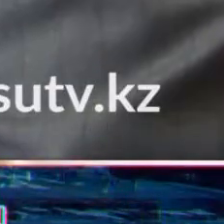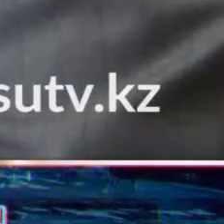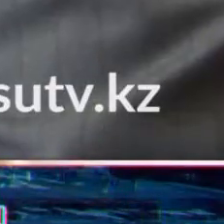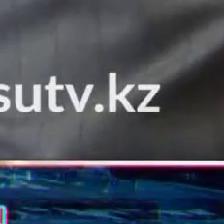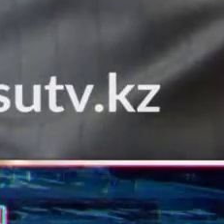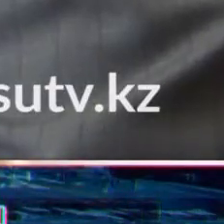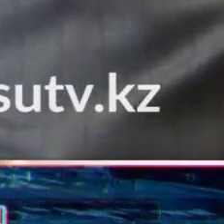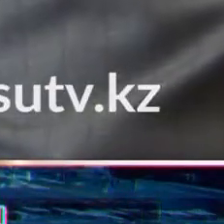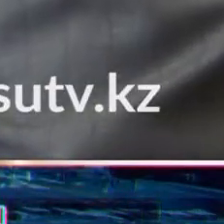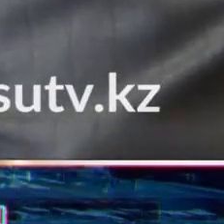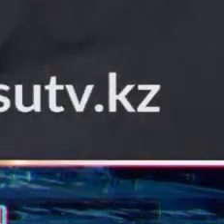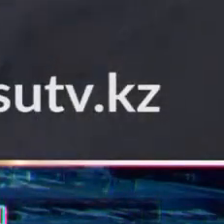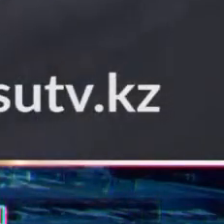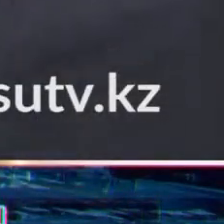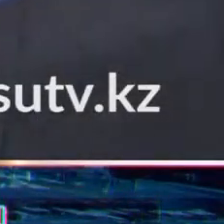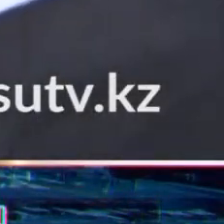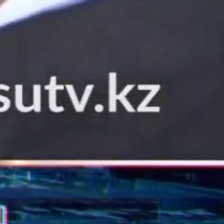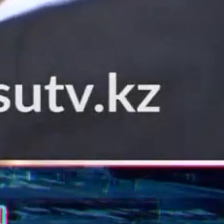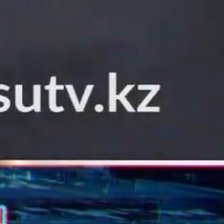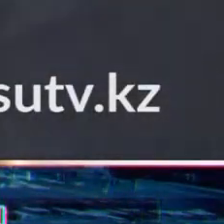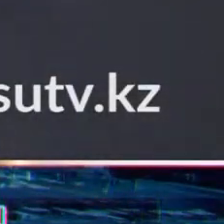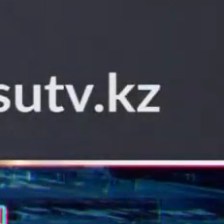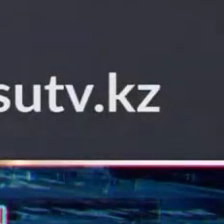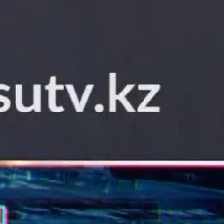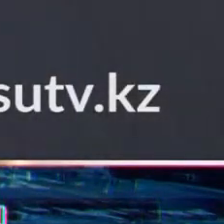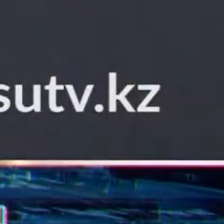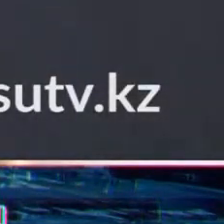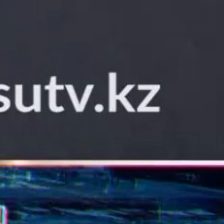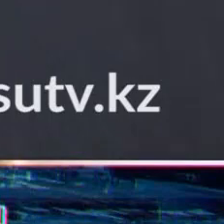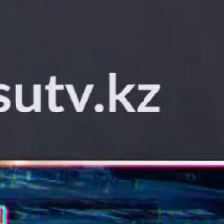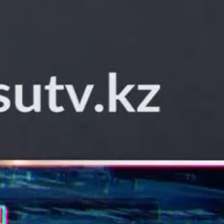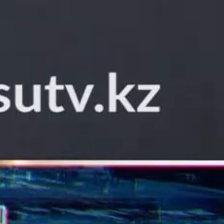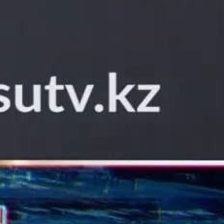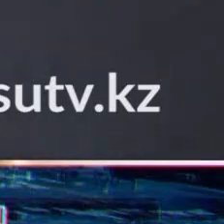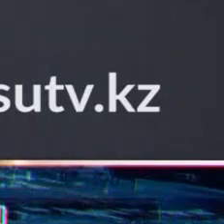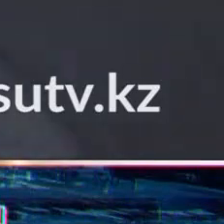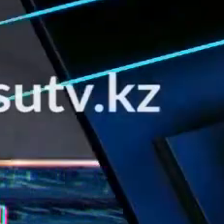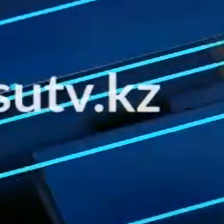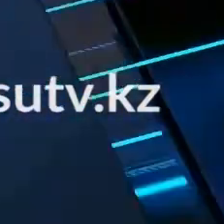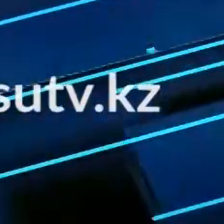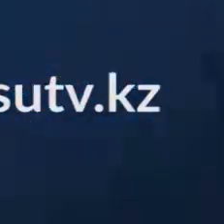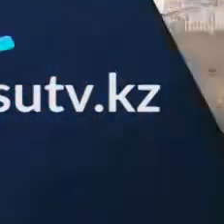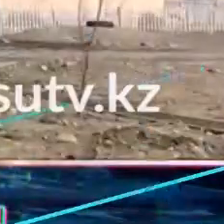А тем временем главный врач страны Алексей Цой ознакомился с ходом прививочной кампании в регионе.